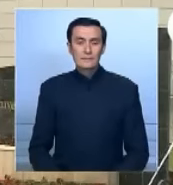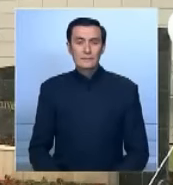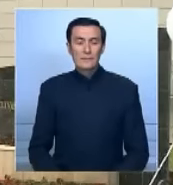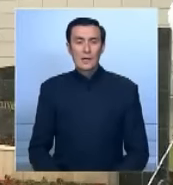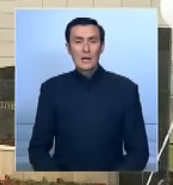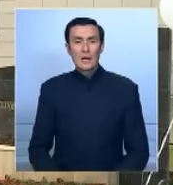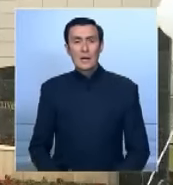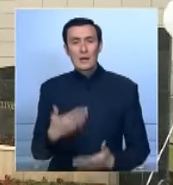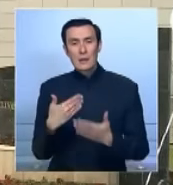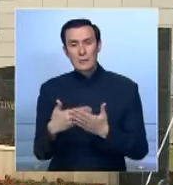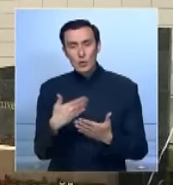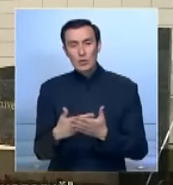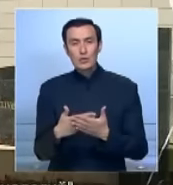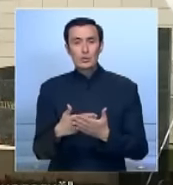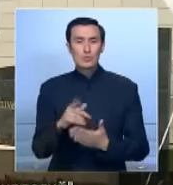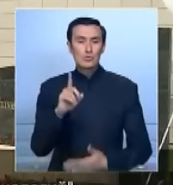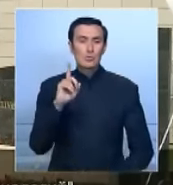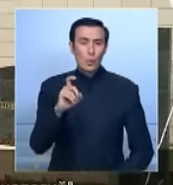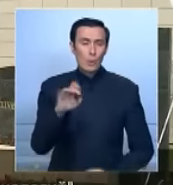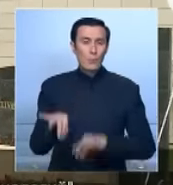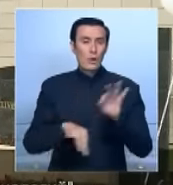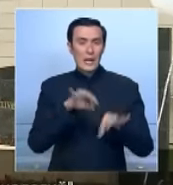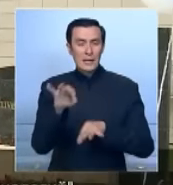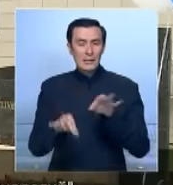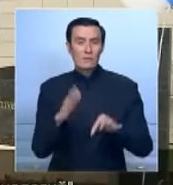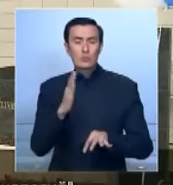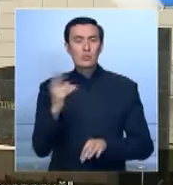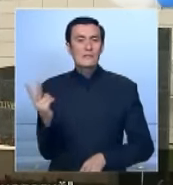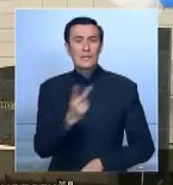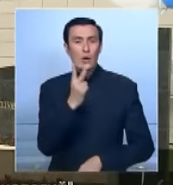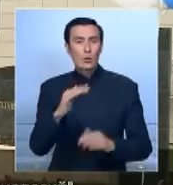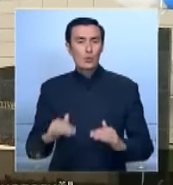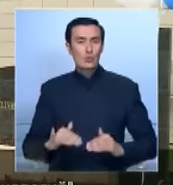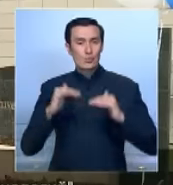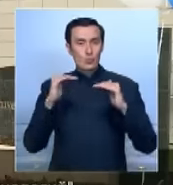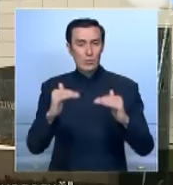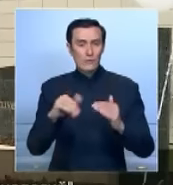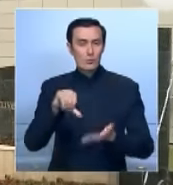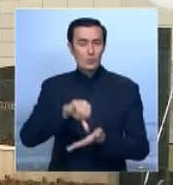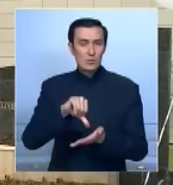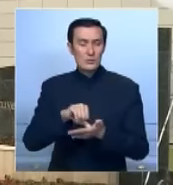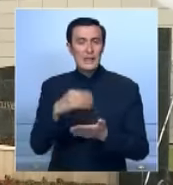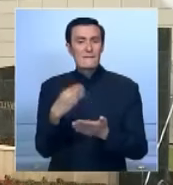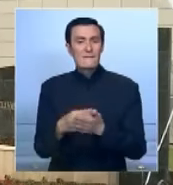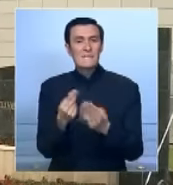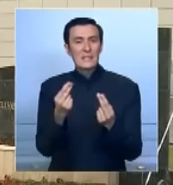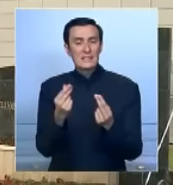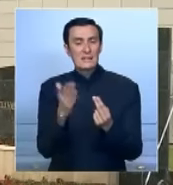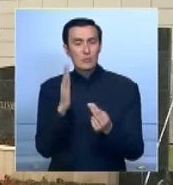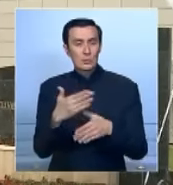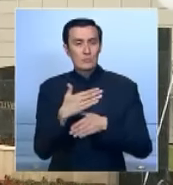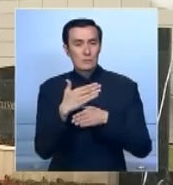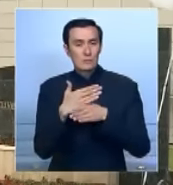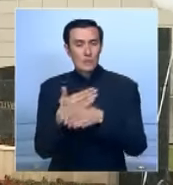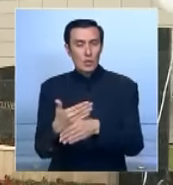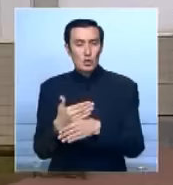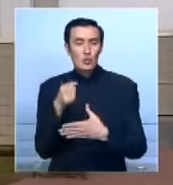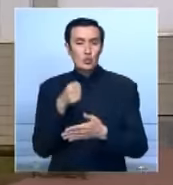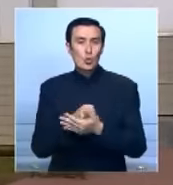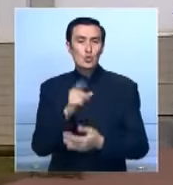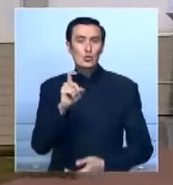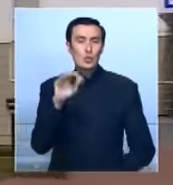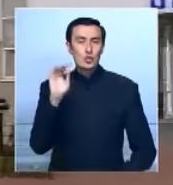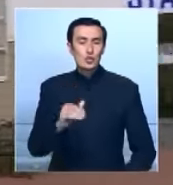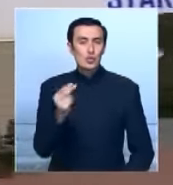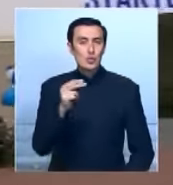В районе 100 из них пройдут на второй уровень, где уже финансирование до 100 тысяч долларов.